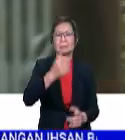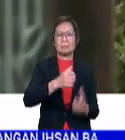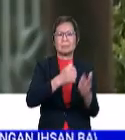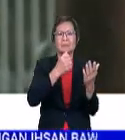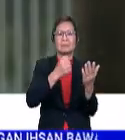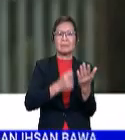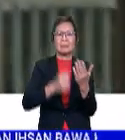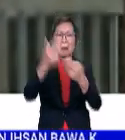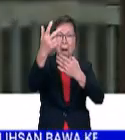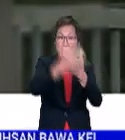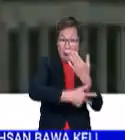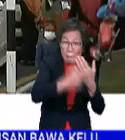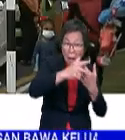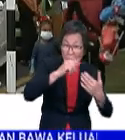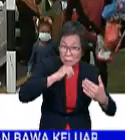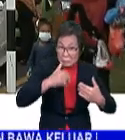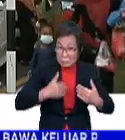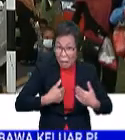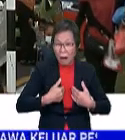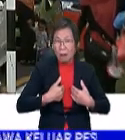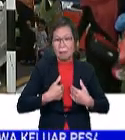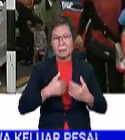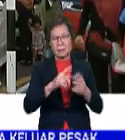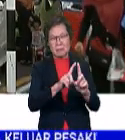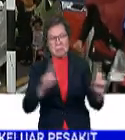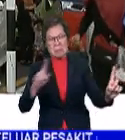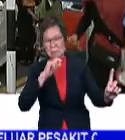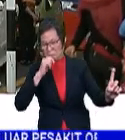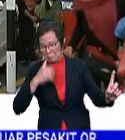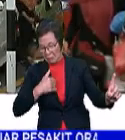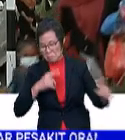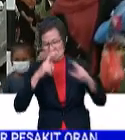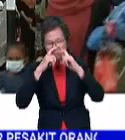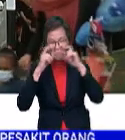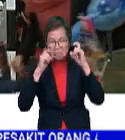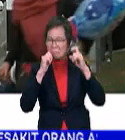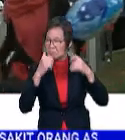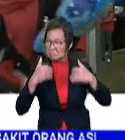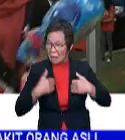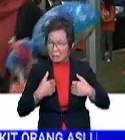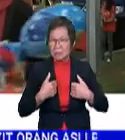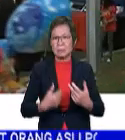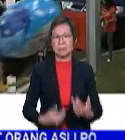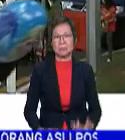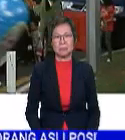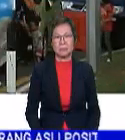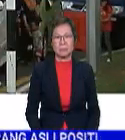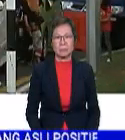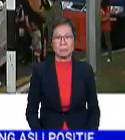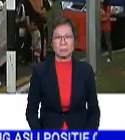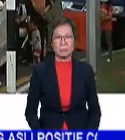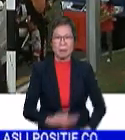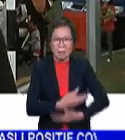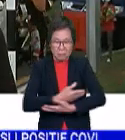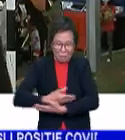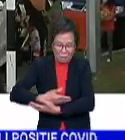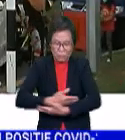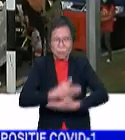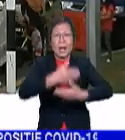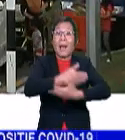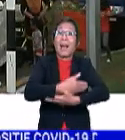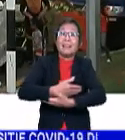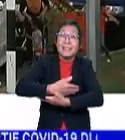Sejahtera, gagal amalkan penjarakan fizikal dan tidak memakai pelitup muka. Oh, anak kecil masuk